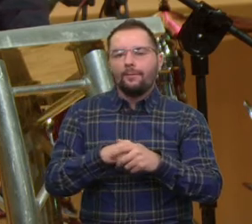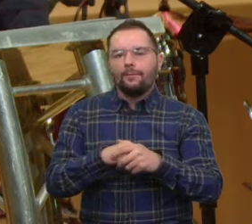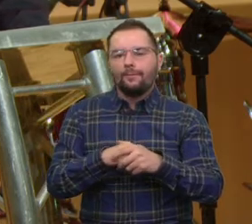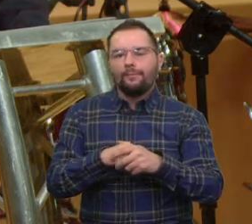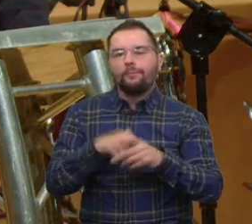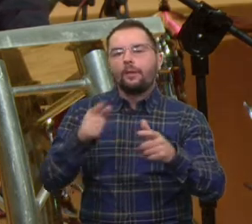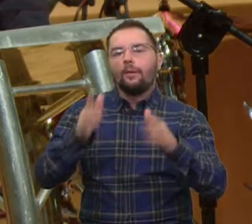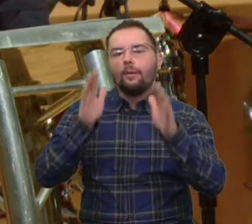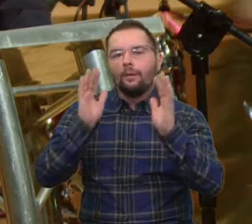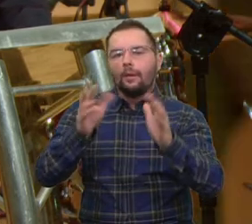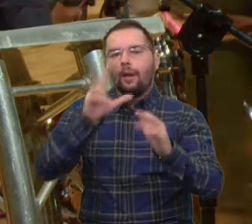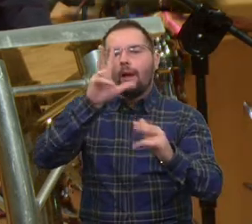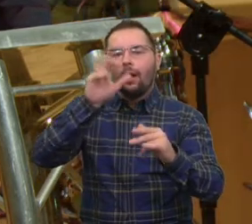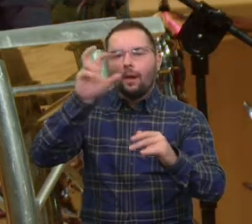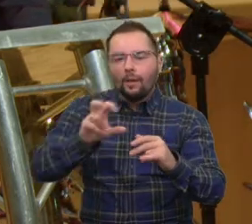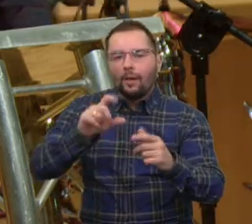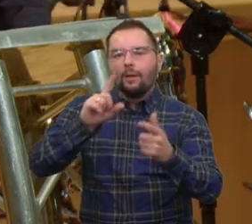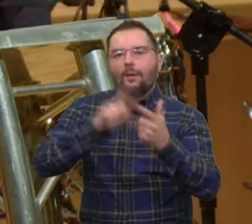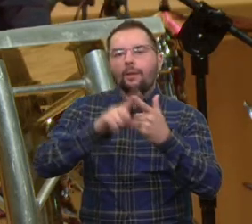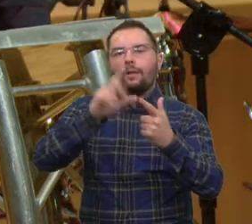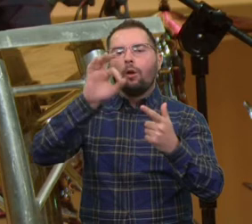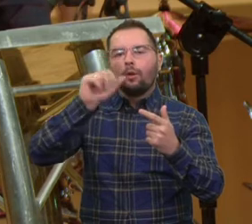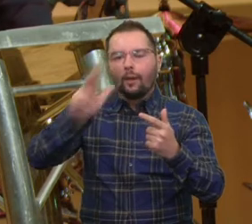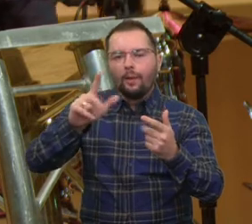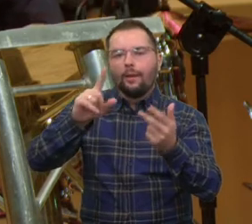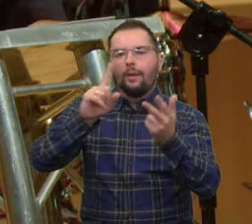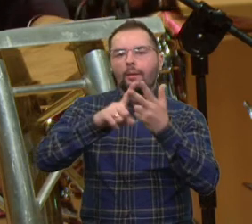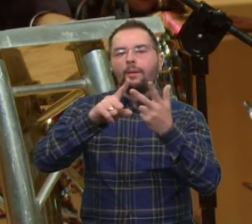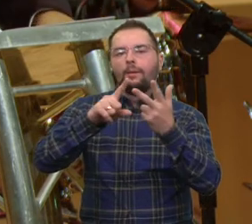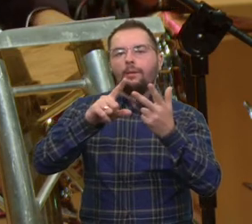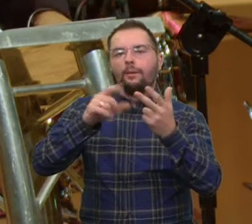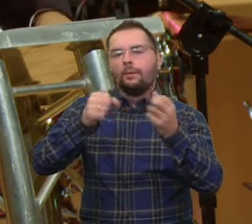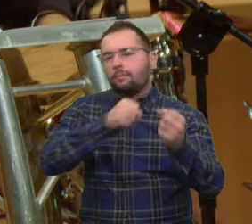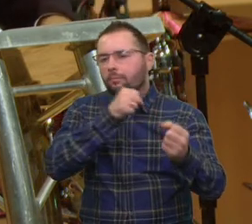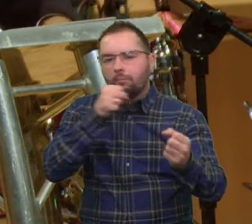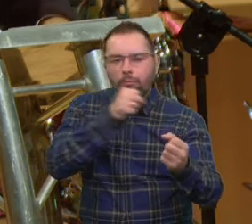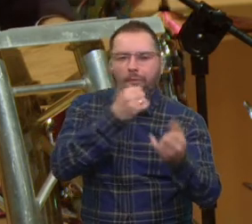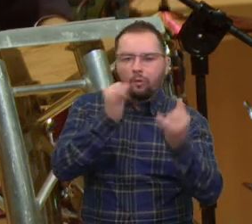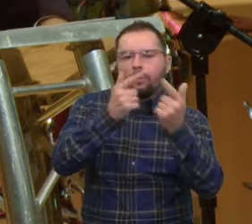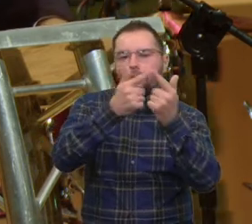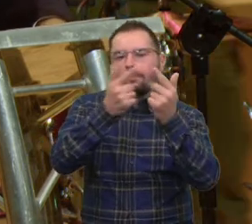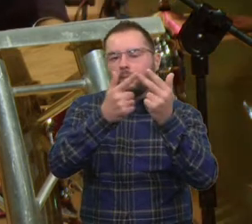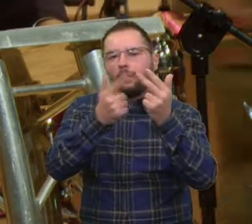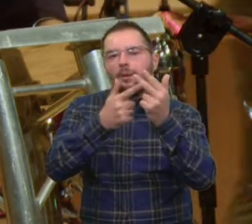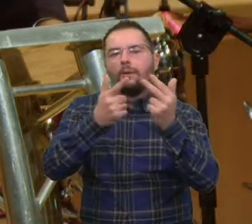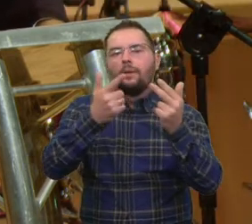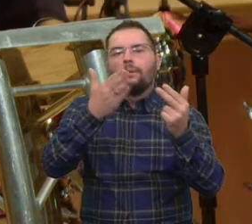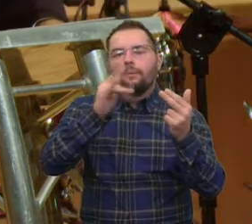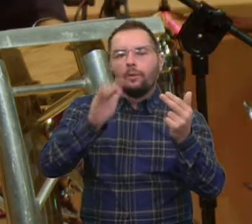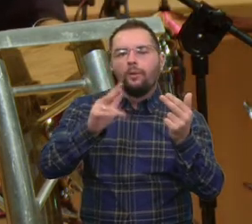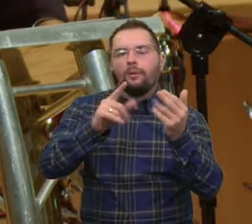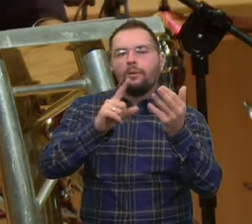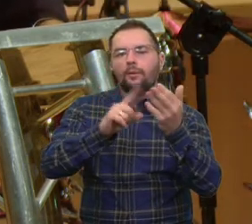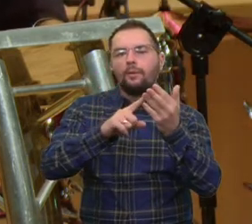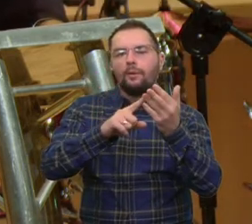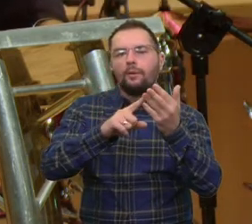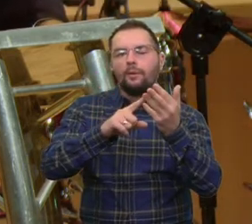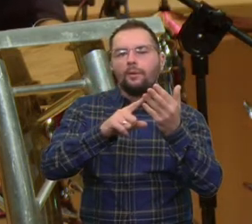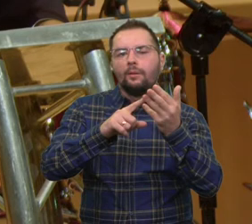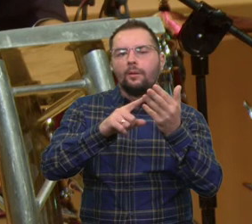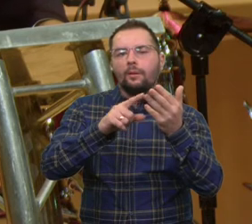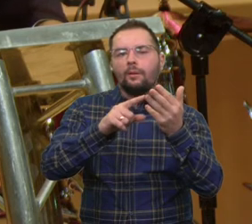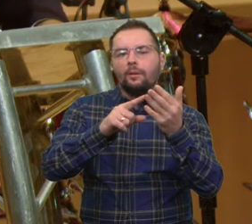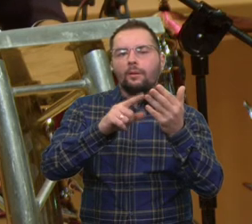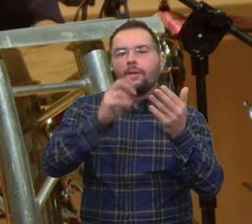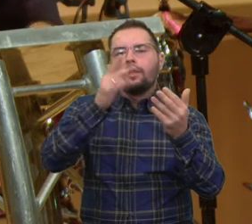mu towarzyszyli Kaja, Smoli, Gorganek, Natalia Grosik, Grosiak, Bela Koszyńska, Marcin Wyrostek, Igor Herbut, Natalia